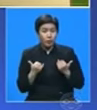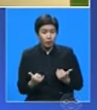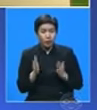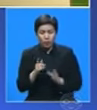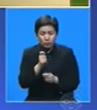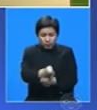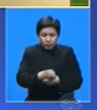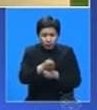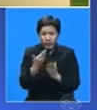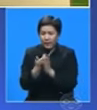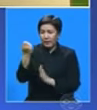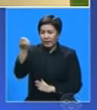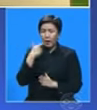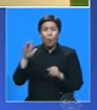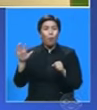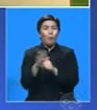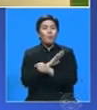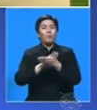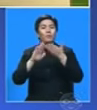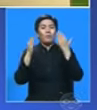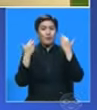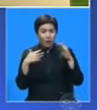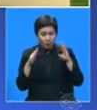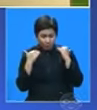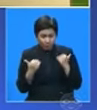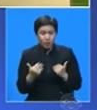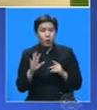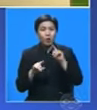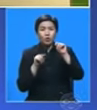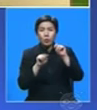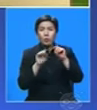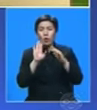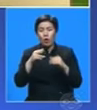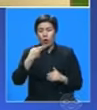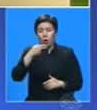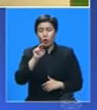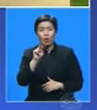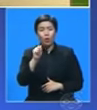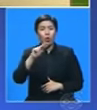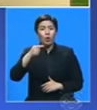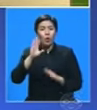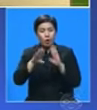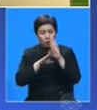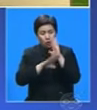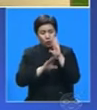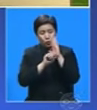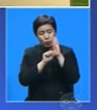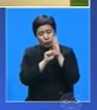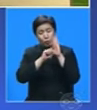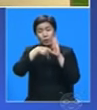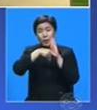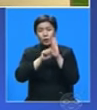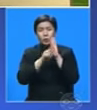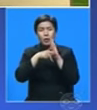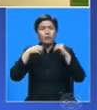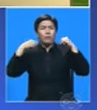ตรกรได้รับเงินทั้งหมดเป็นที่เรียบร้อยแล้วนะครับกรณีประชาชนตำบลหนองสาหร่ายอำเภอดอนเจดีจังหวัดสุพรรณบุรีมีความเดือดร้อน